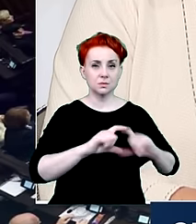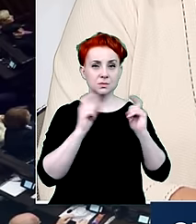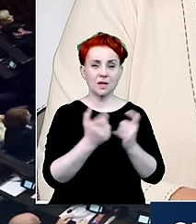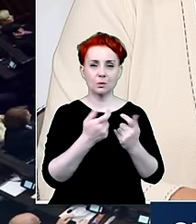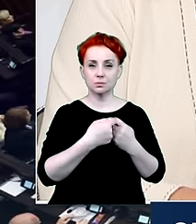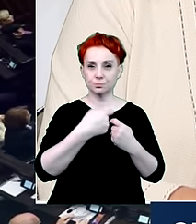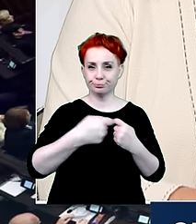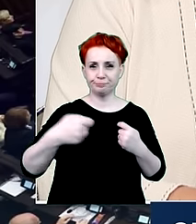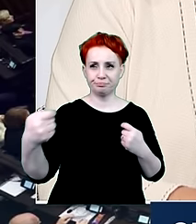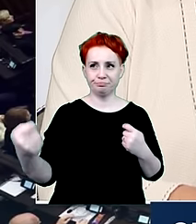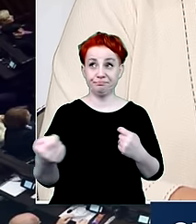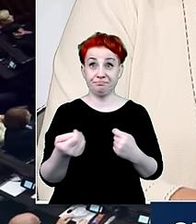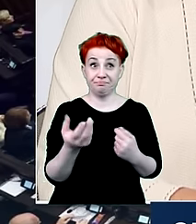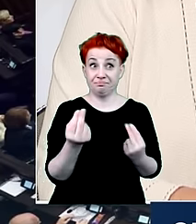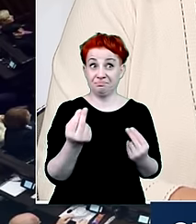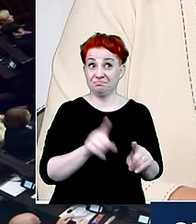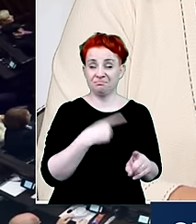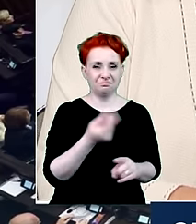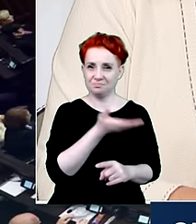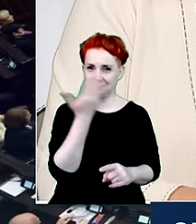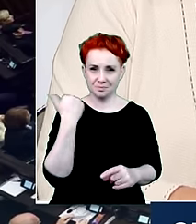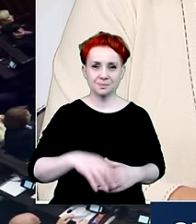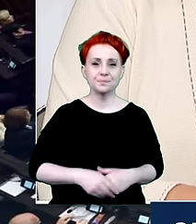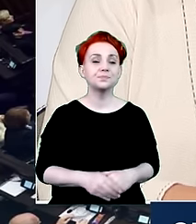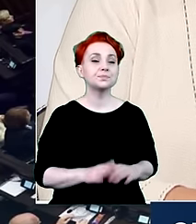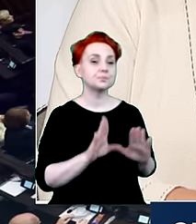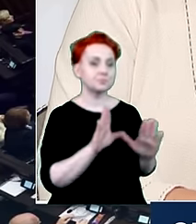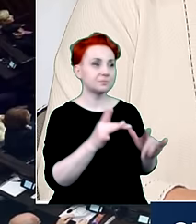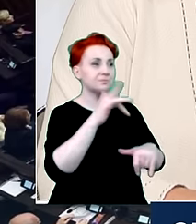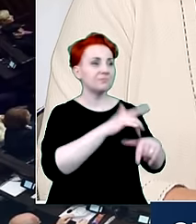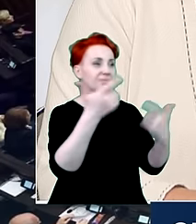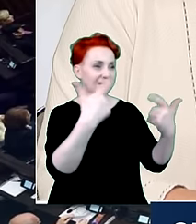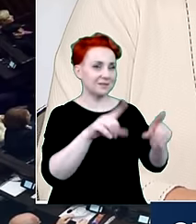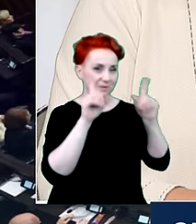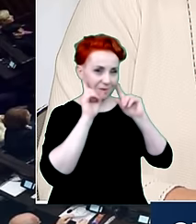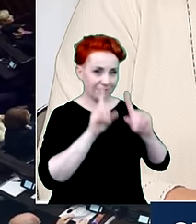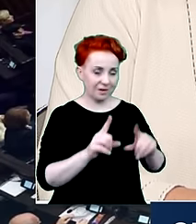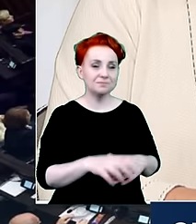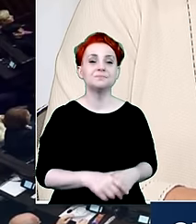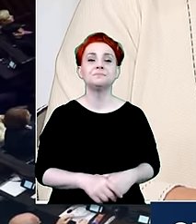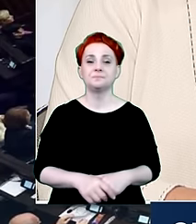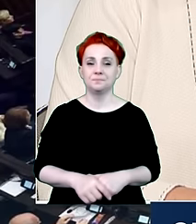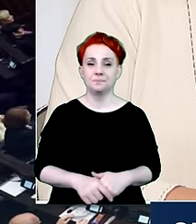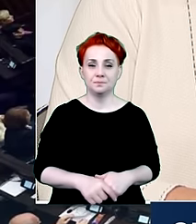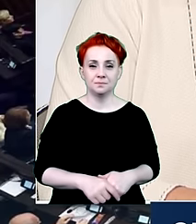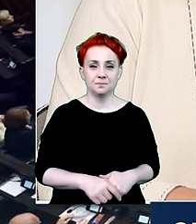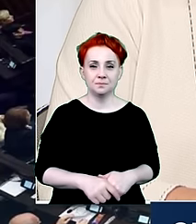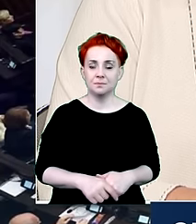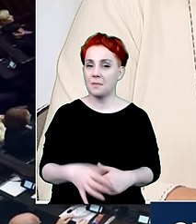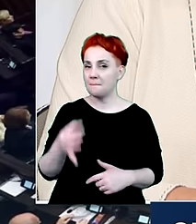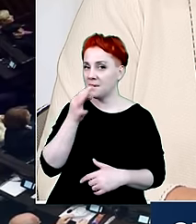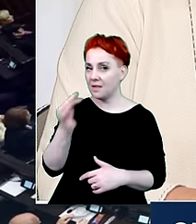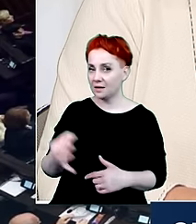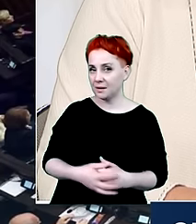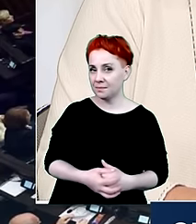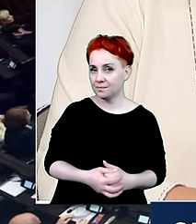jak długo. Ja jeszcze raz podkreślę, że... Czyli skończy się na niczym, pani poseł. Skończy się na niczym, a jeszcze... Nie mam takie pytanie, bo